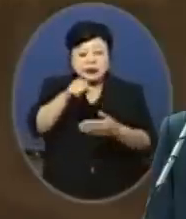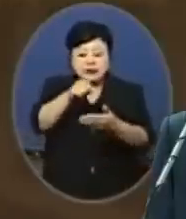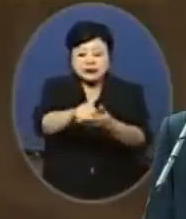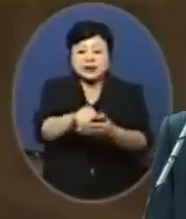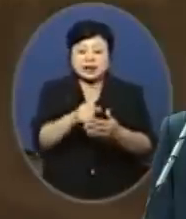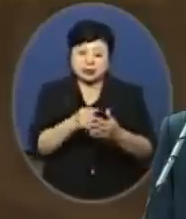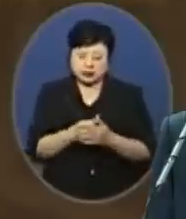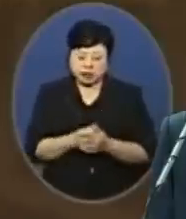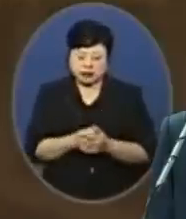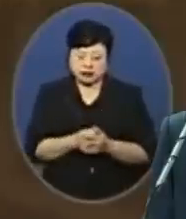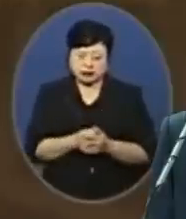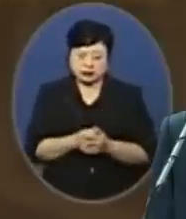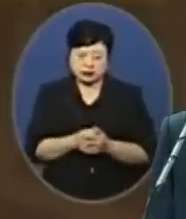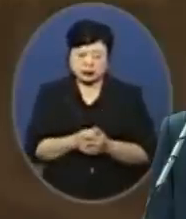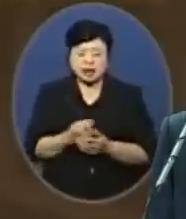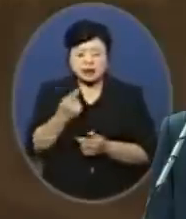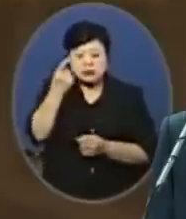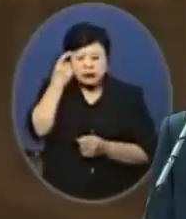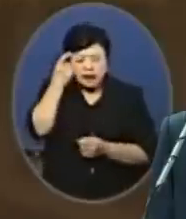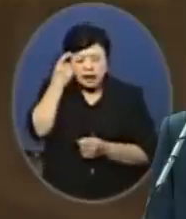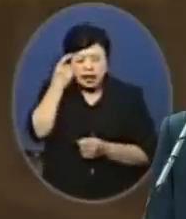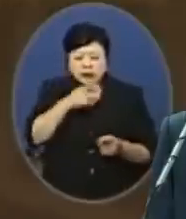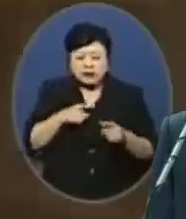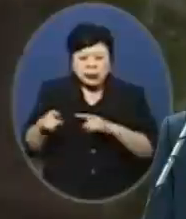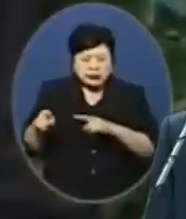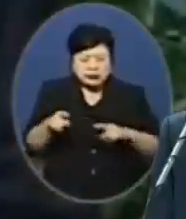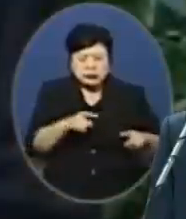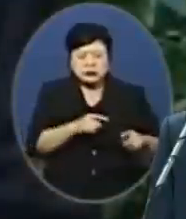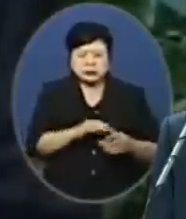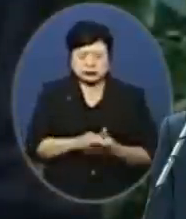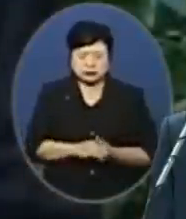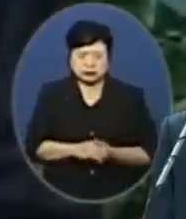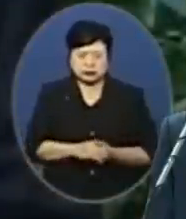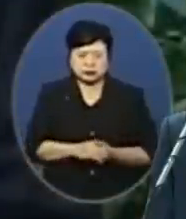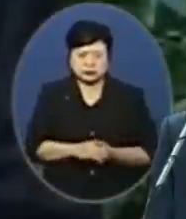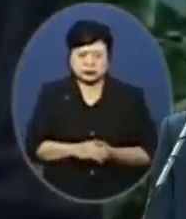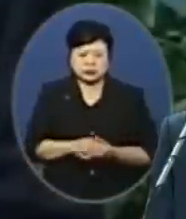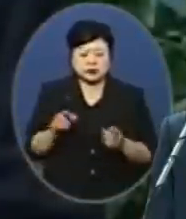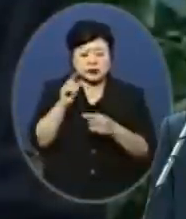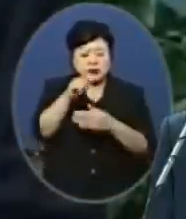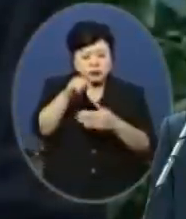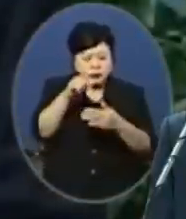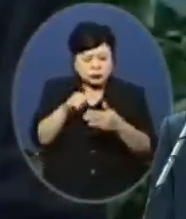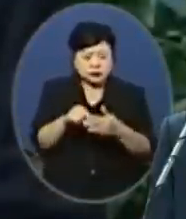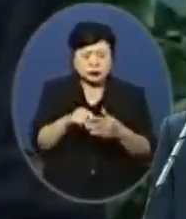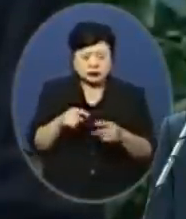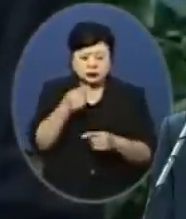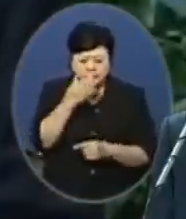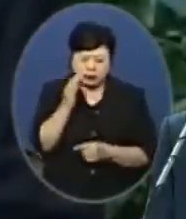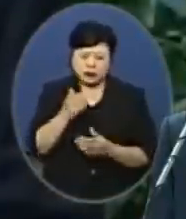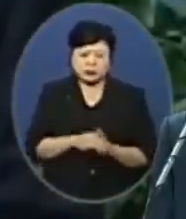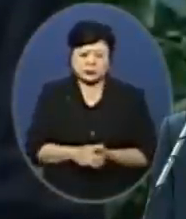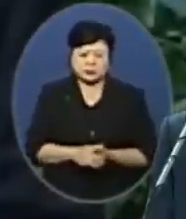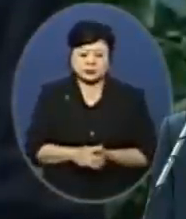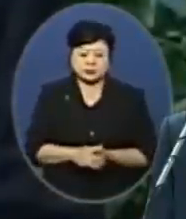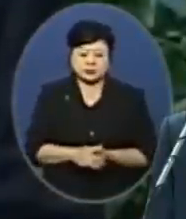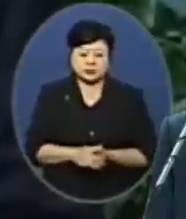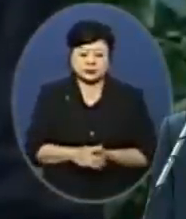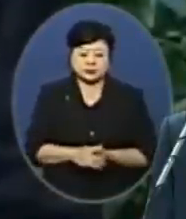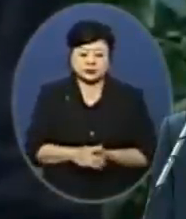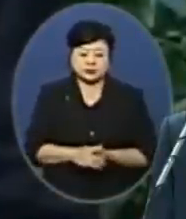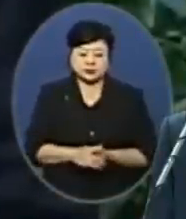때문에 생각을 다스리면 생각은 우리 삶을 다스린다는 것입니다.